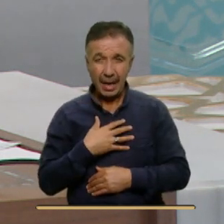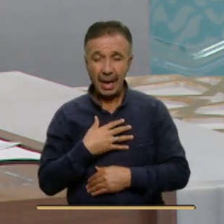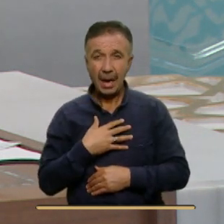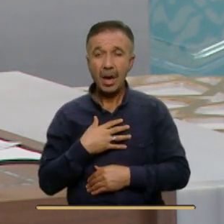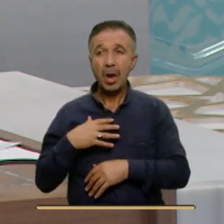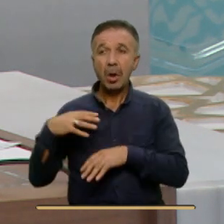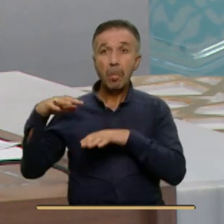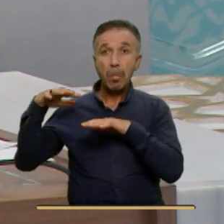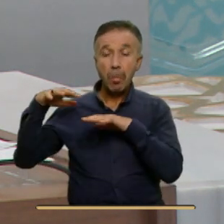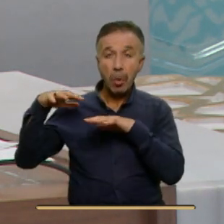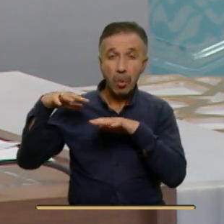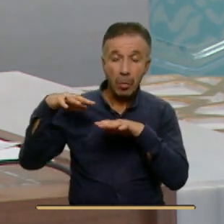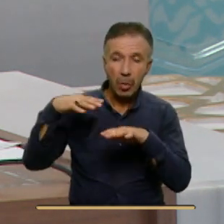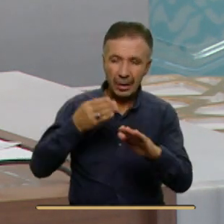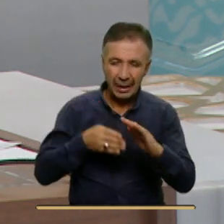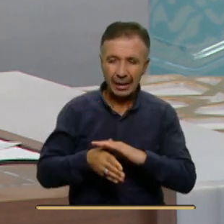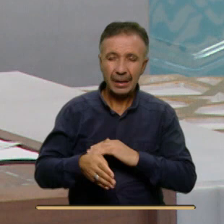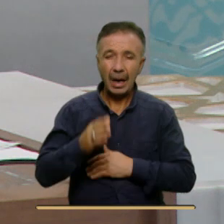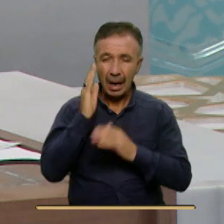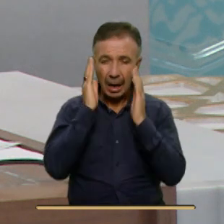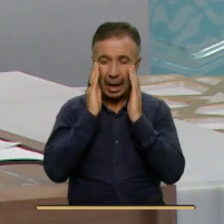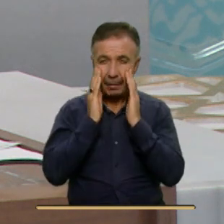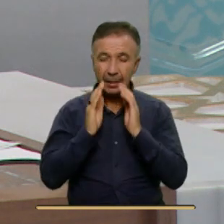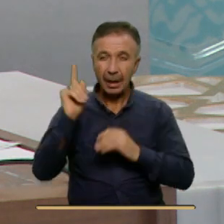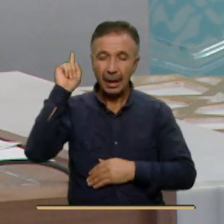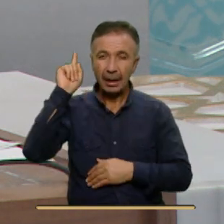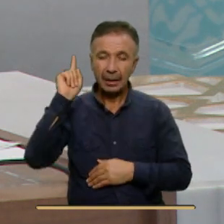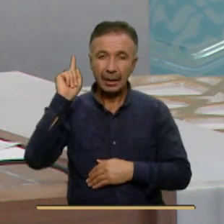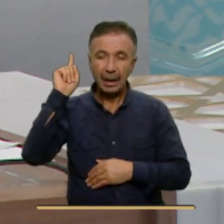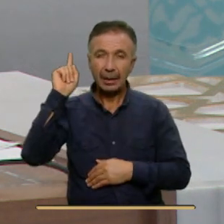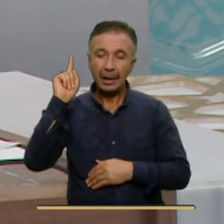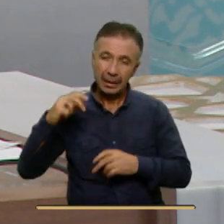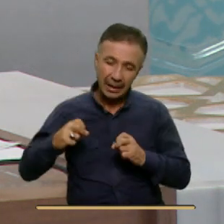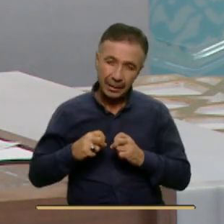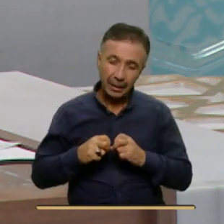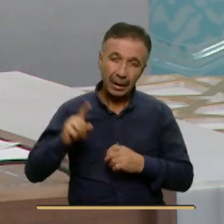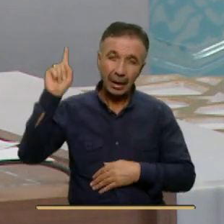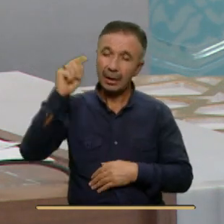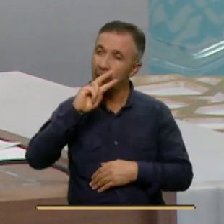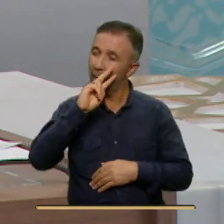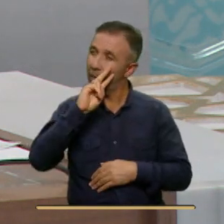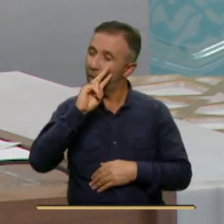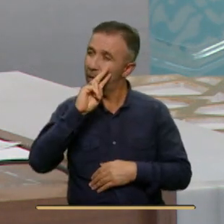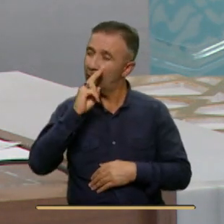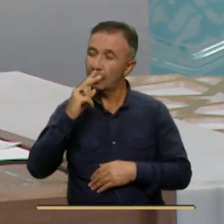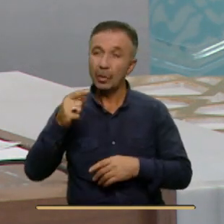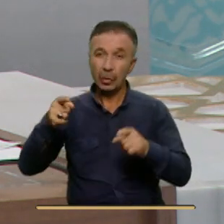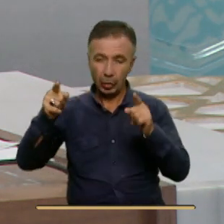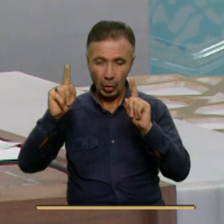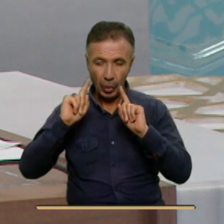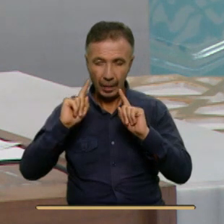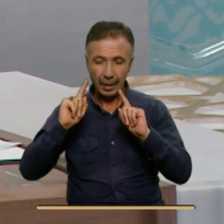ile Rabbini tesbih et ve ondan istiğfar dile, zira Allah tövbeleri çokça kabul